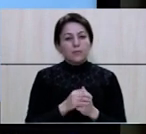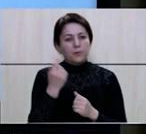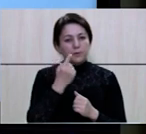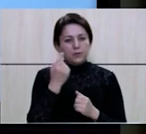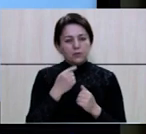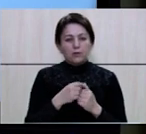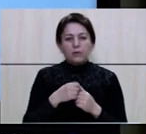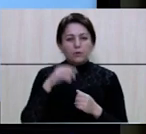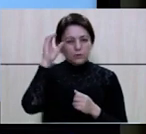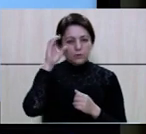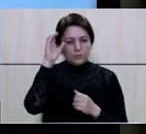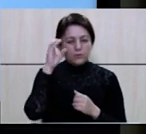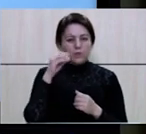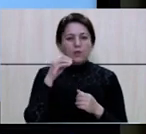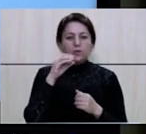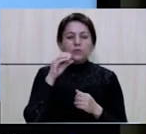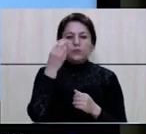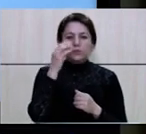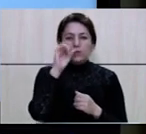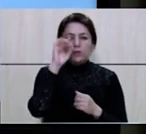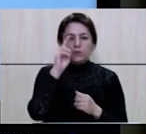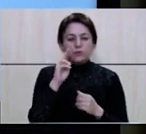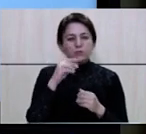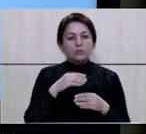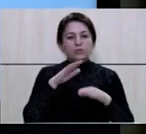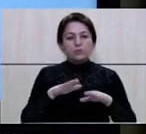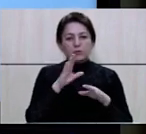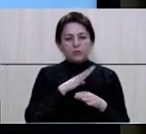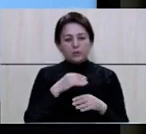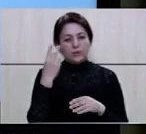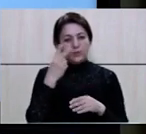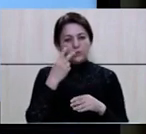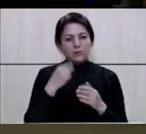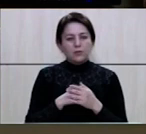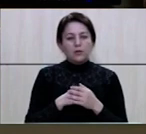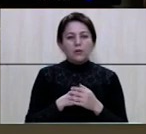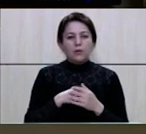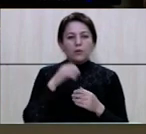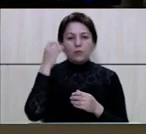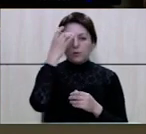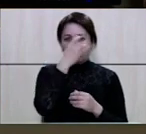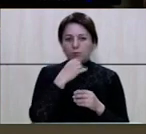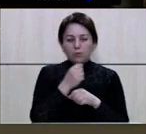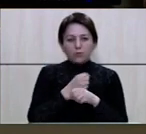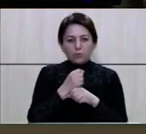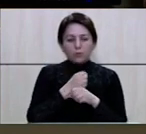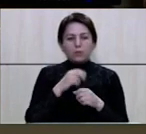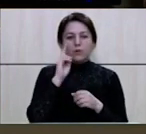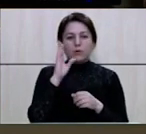Birinchi, O'zbekistonning sharqida joylashgan. Ikkinchi, Qo'ng'ir ko'mir koni